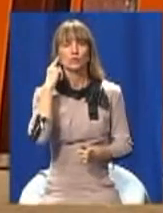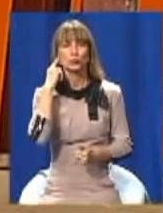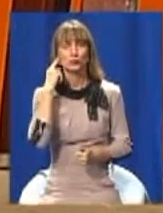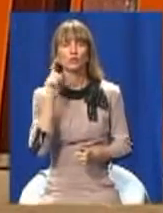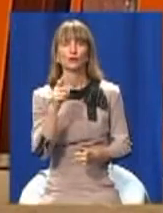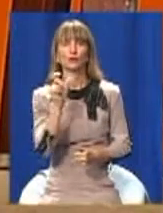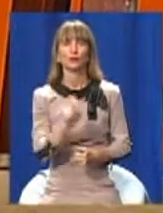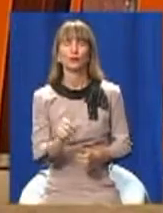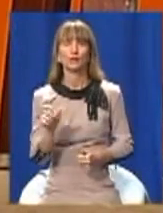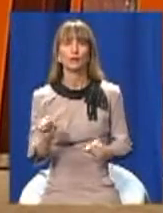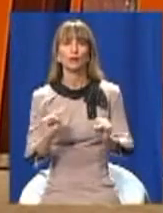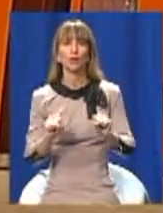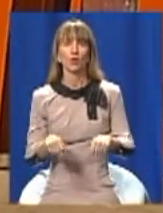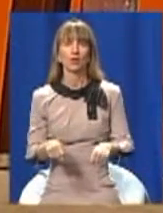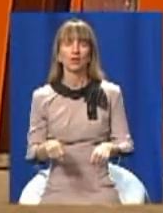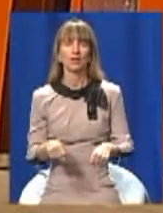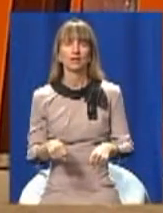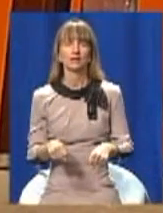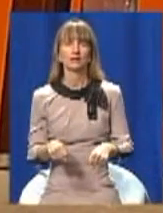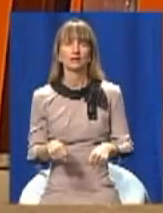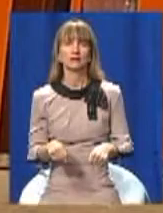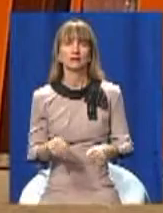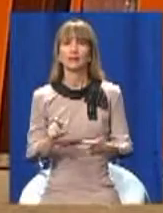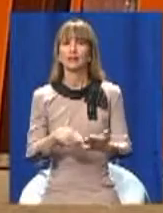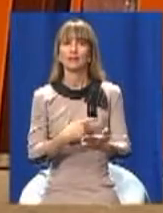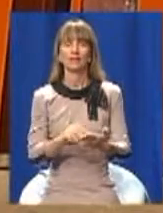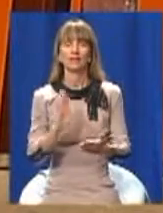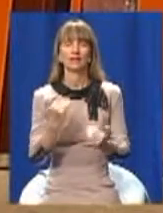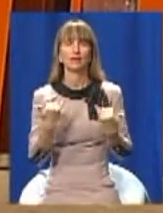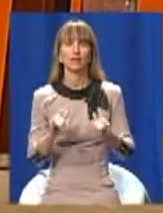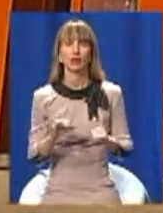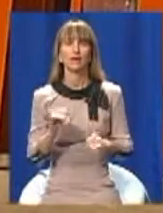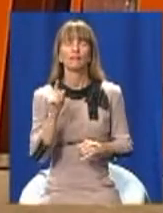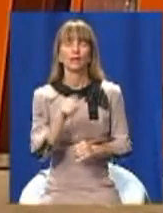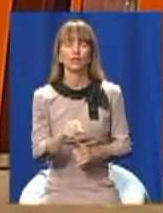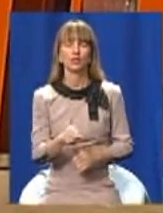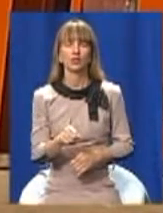адже люди могли не вірити в дива, але ж вони